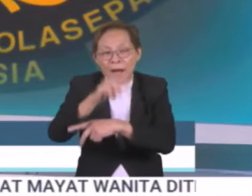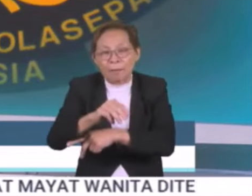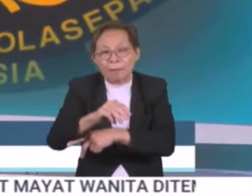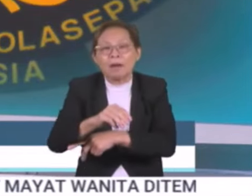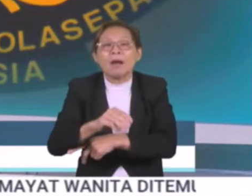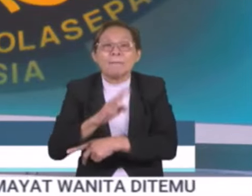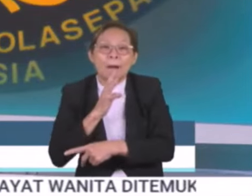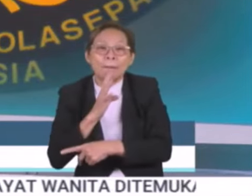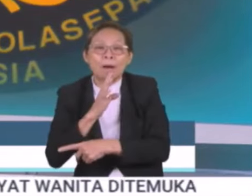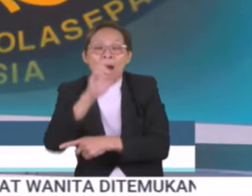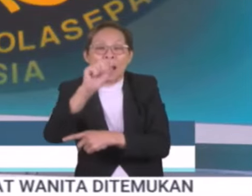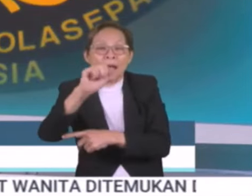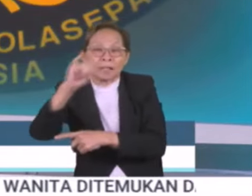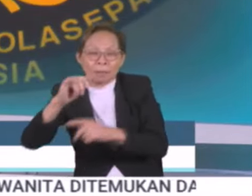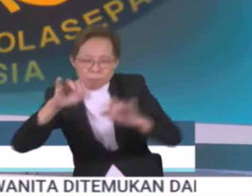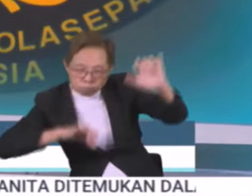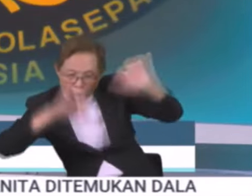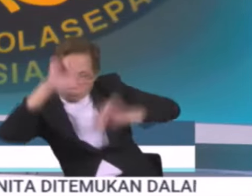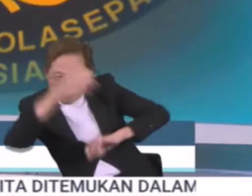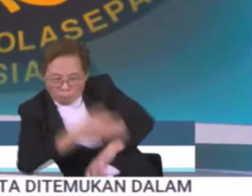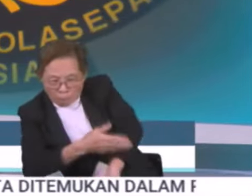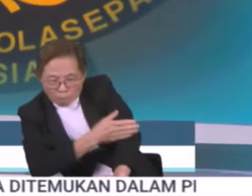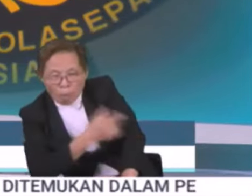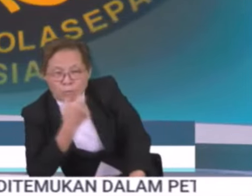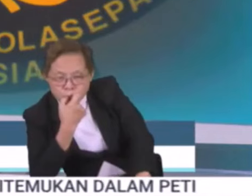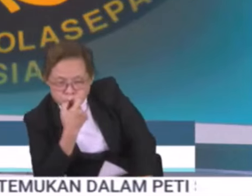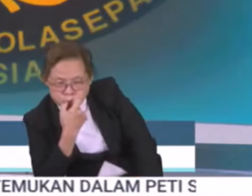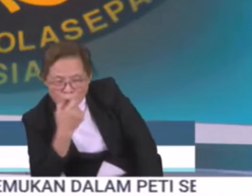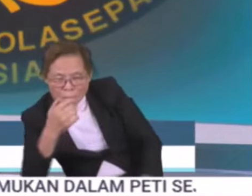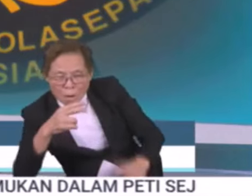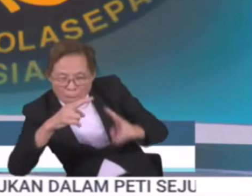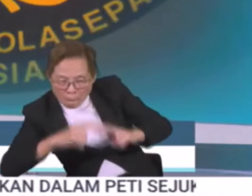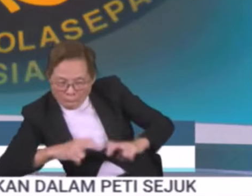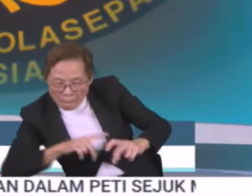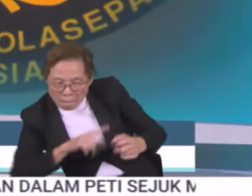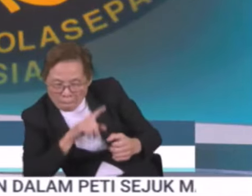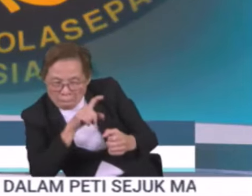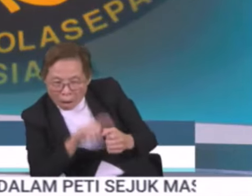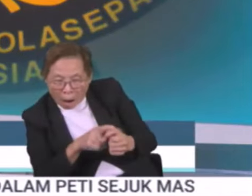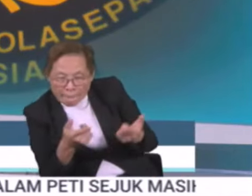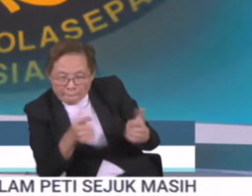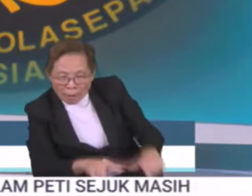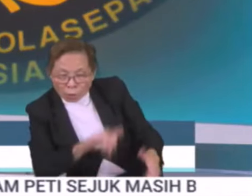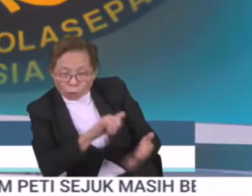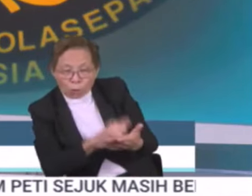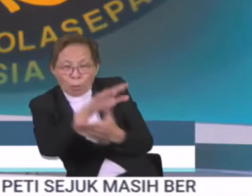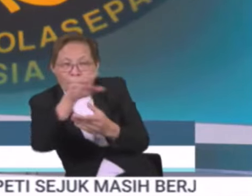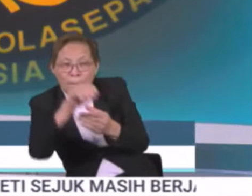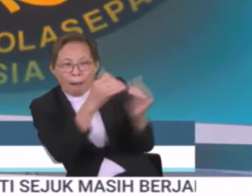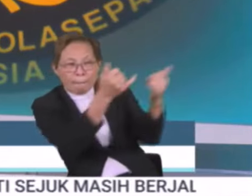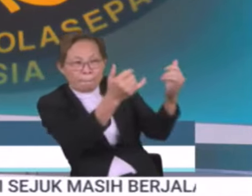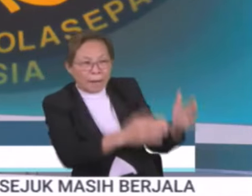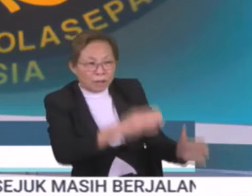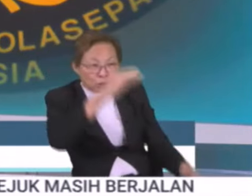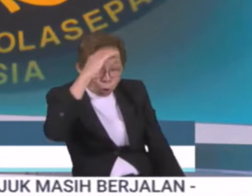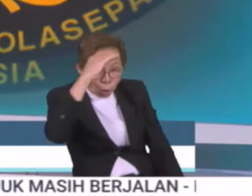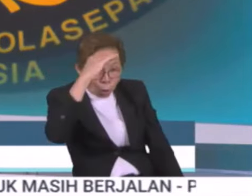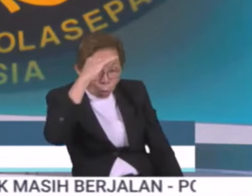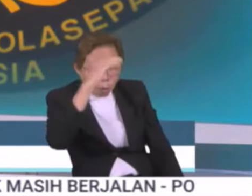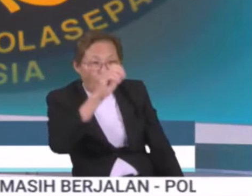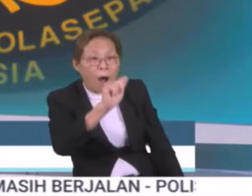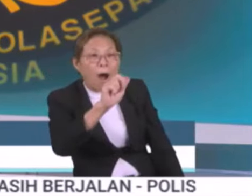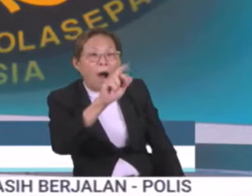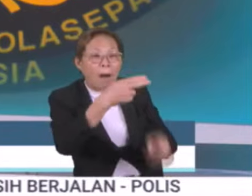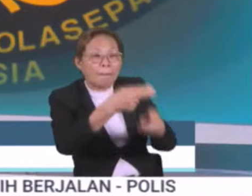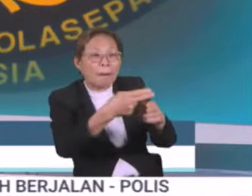Sivasundaram berkata jawatankuasa penilaian prestasi pengadil telah membuat analisis berkaitan insiden melibatkan pemain JDT Arif